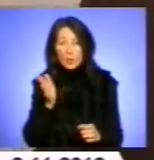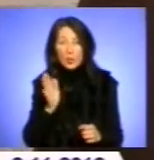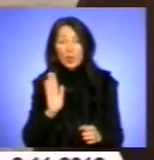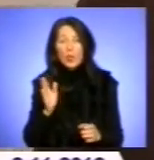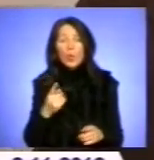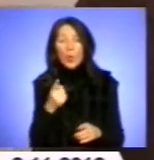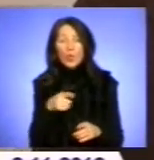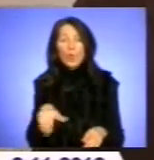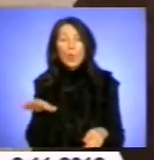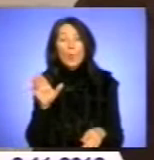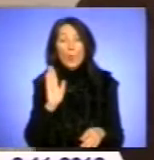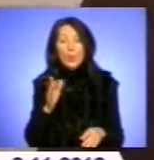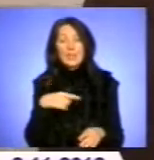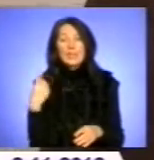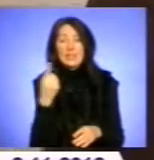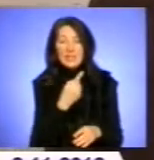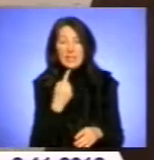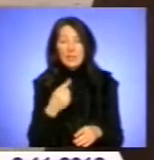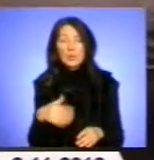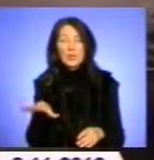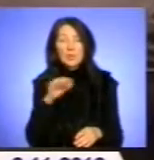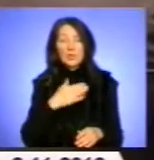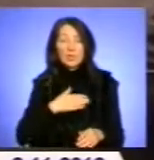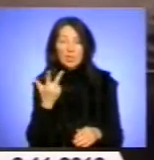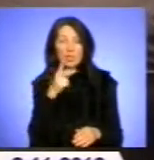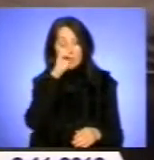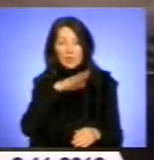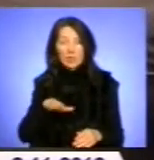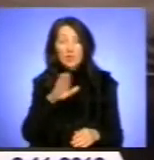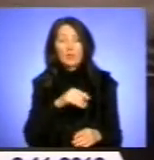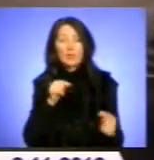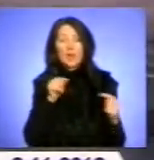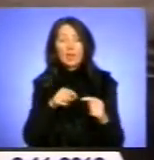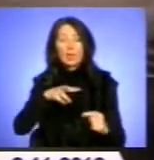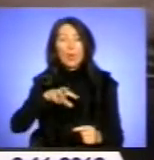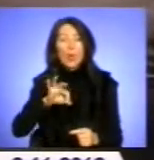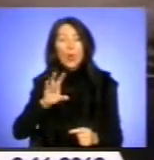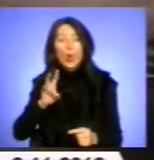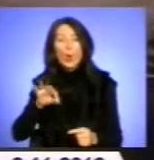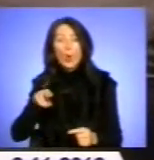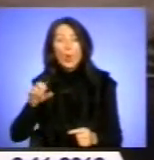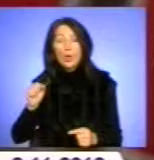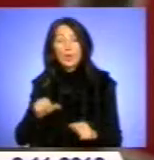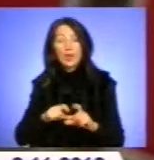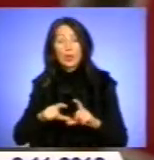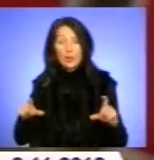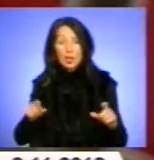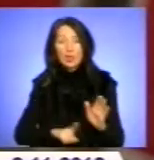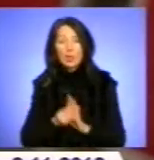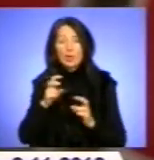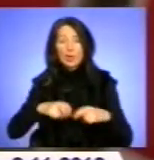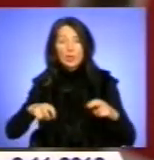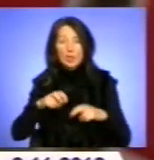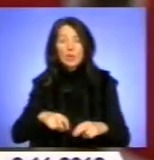єдиним антимонопольним кодексом на всі три наші країни. Антимонопольний комітет почав розслідування монополій в обленерго, облгазах